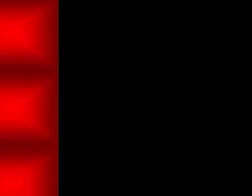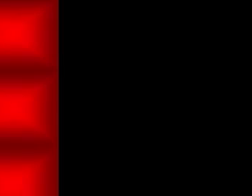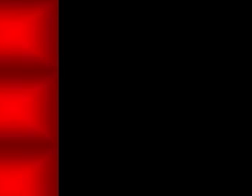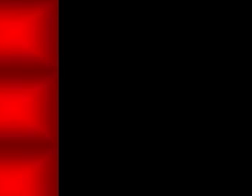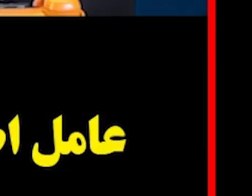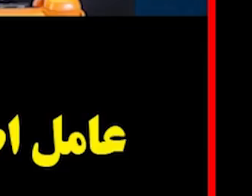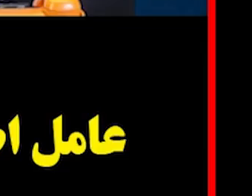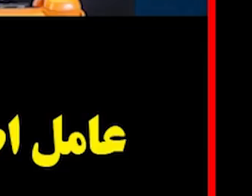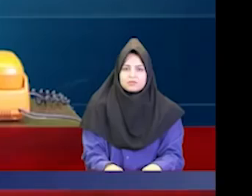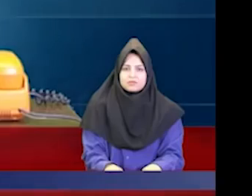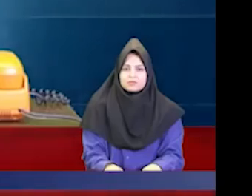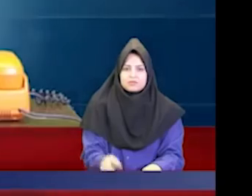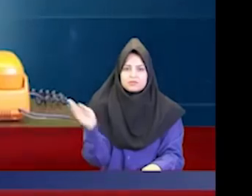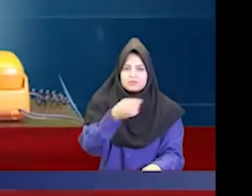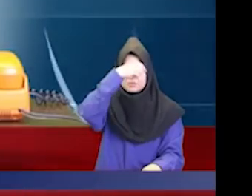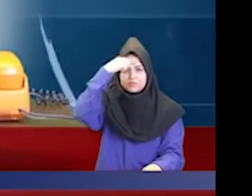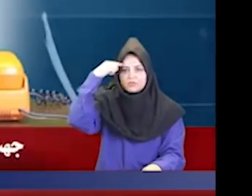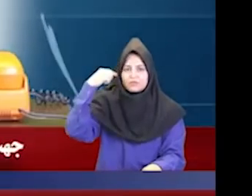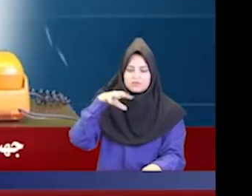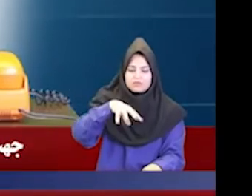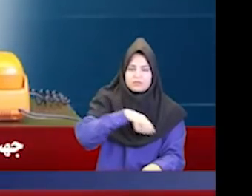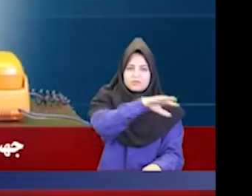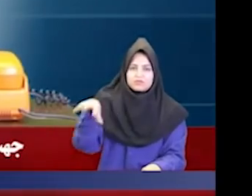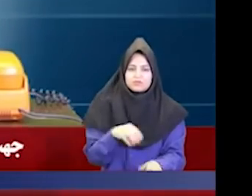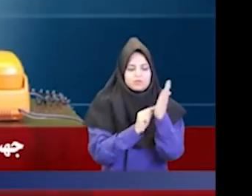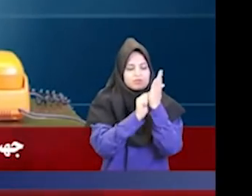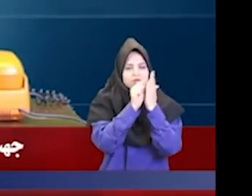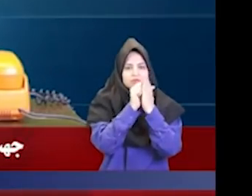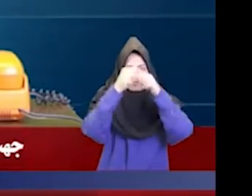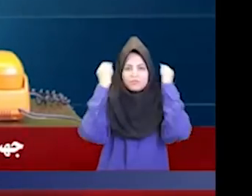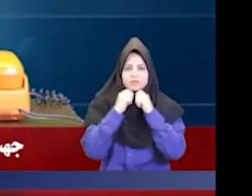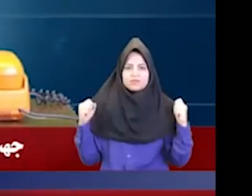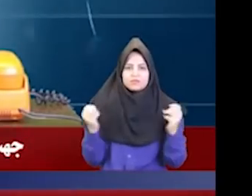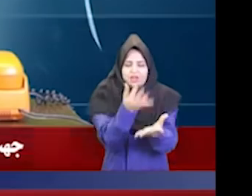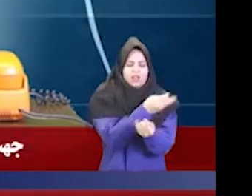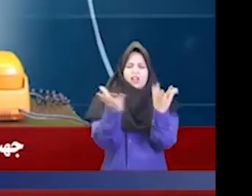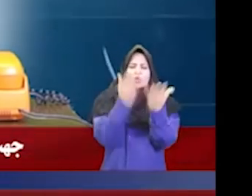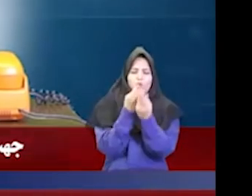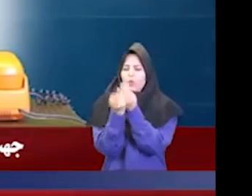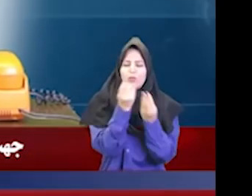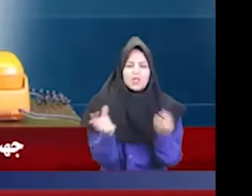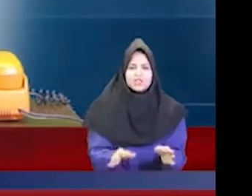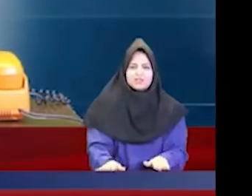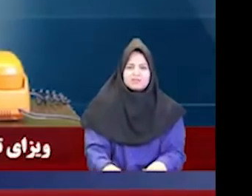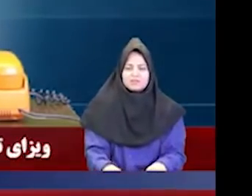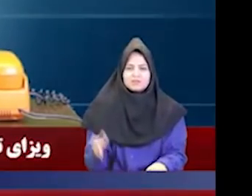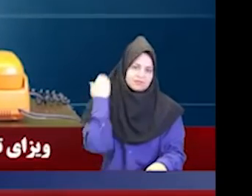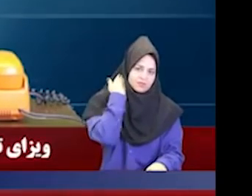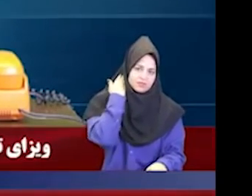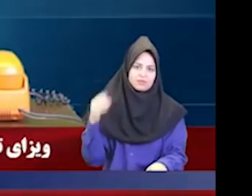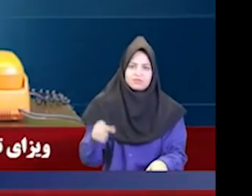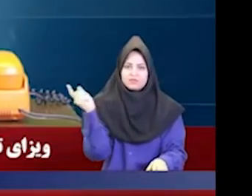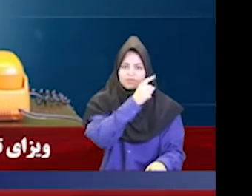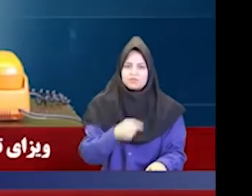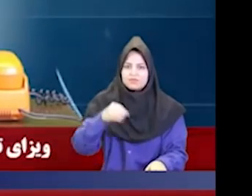ویزا، اخذ ویزای کانادا. روی پیشونی کشور ما نوشته هر کی دختر باشه داغ میشه و برشته. عامل اصلی